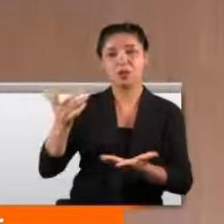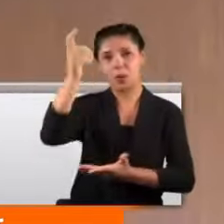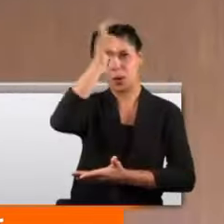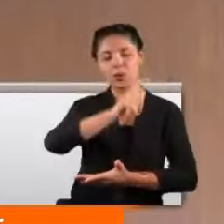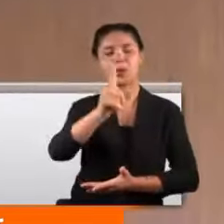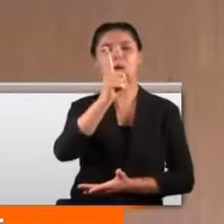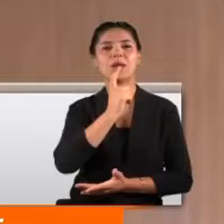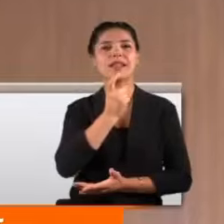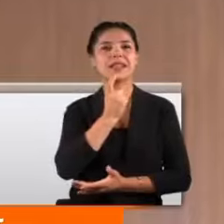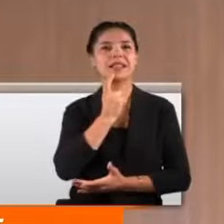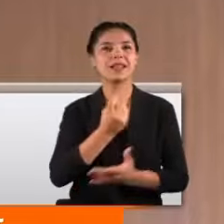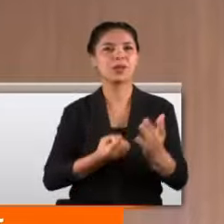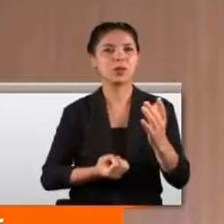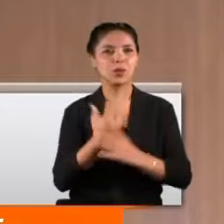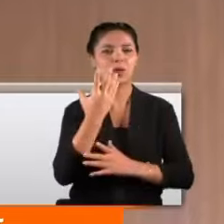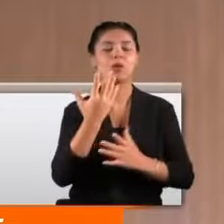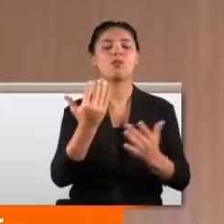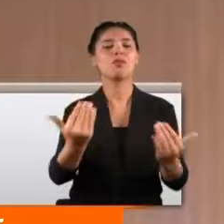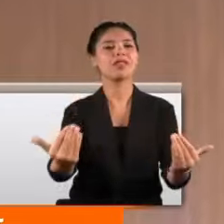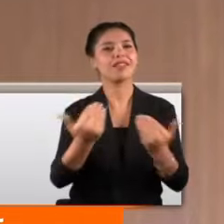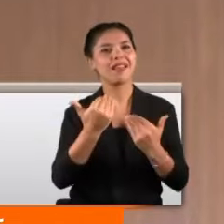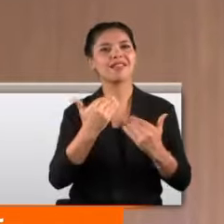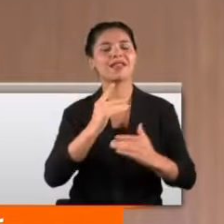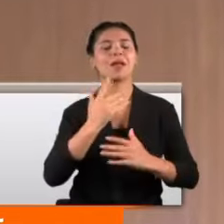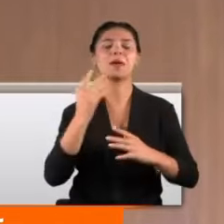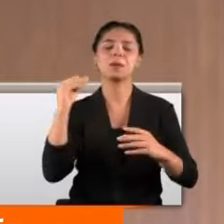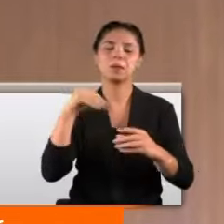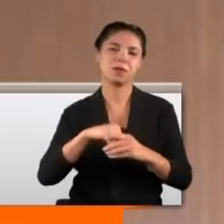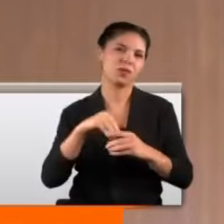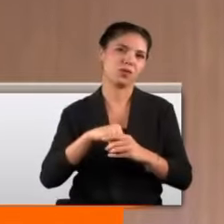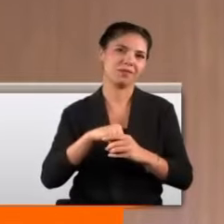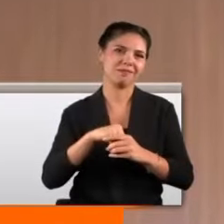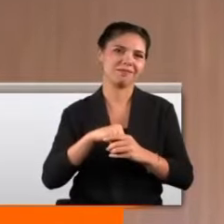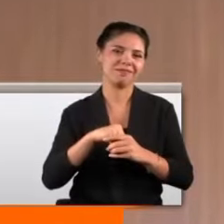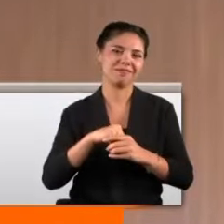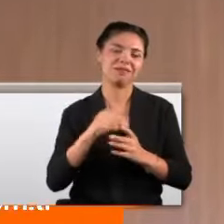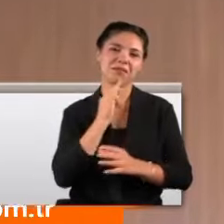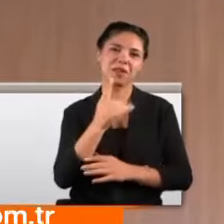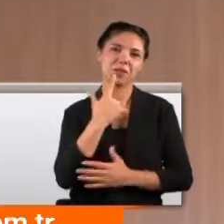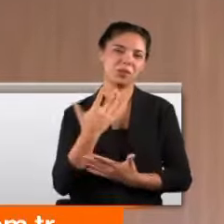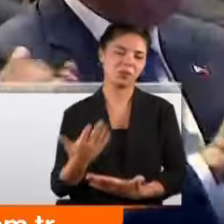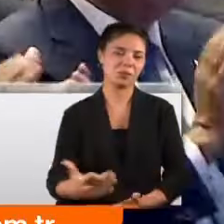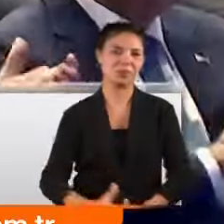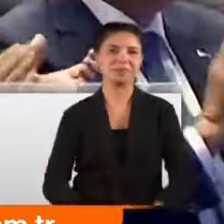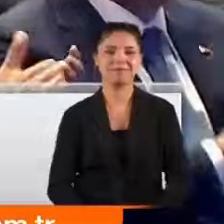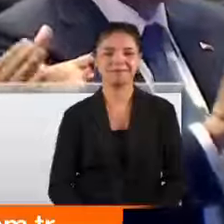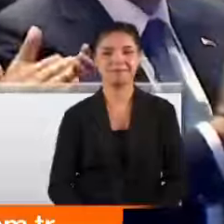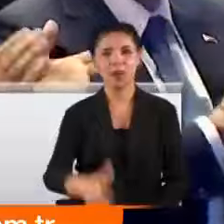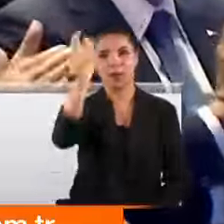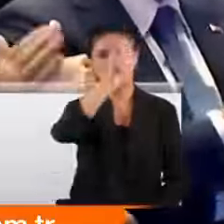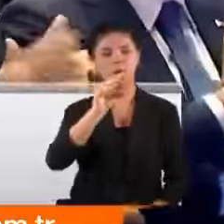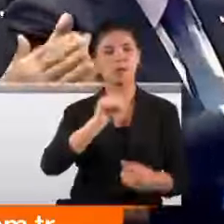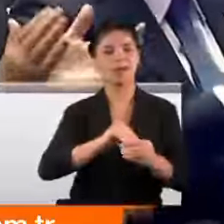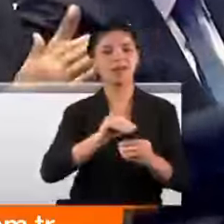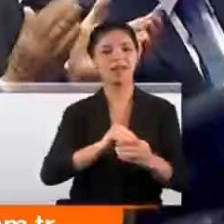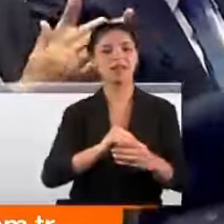100 yılının inşasına sağladıkları güçlü destek dolayısıyla teşekkürlerimi iletiyorum. Türkiye için